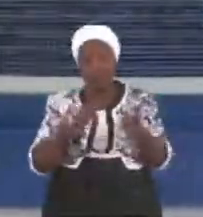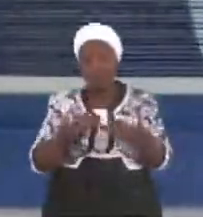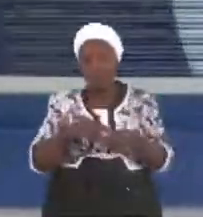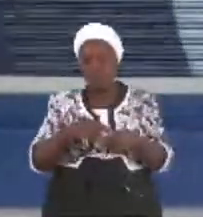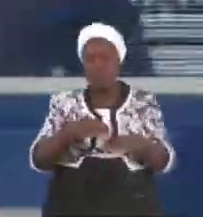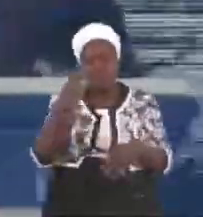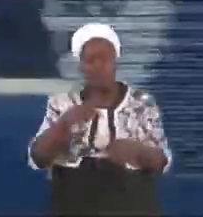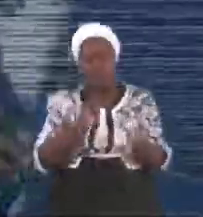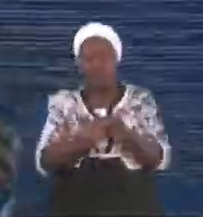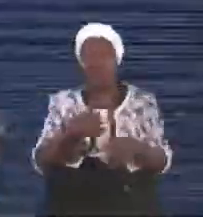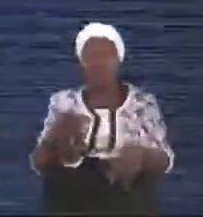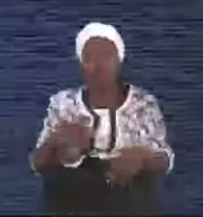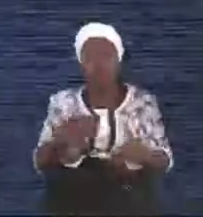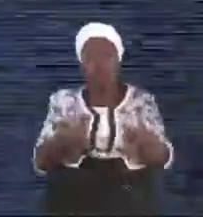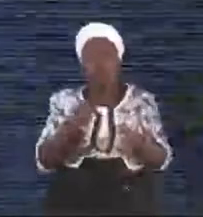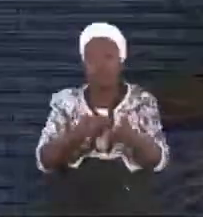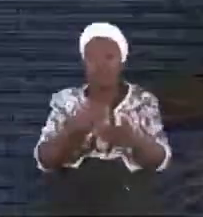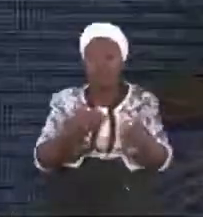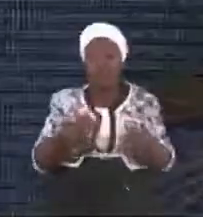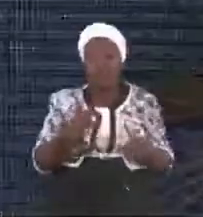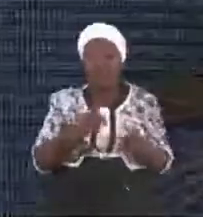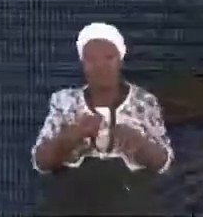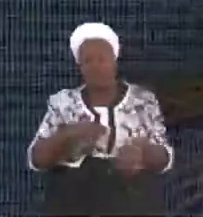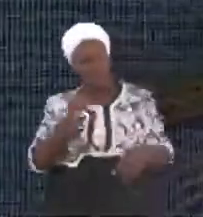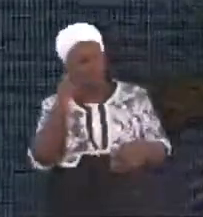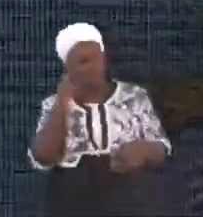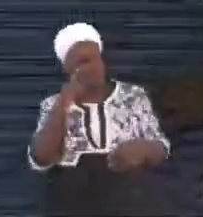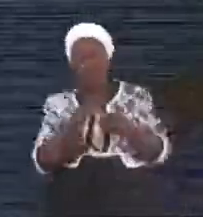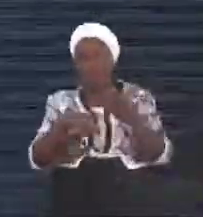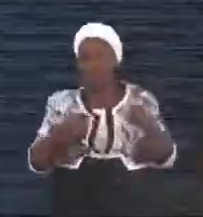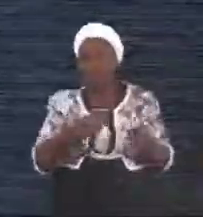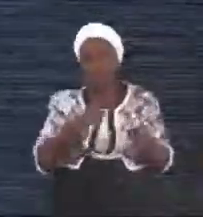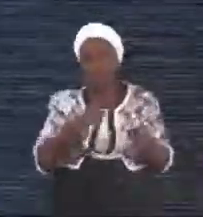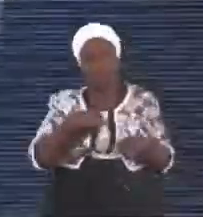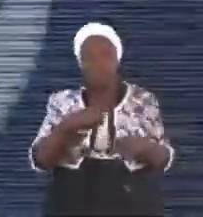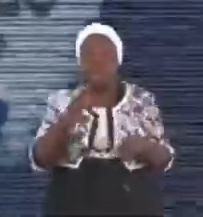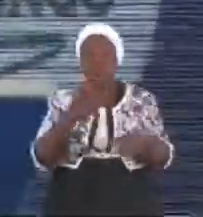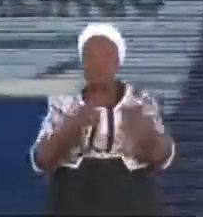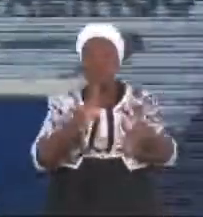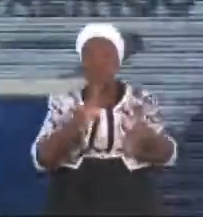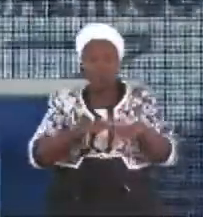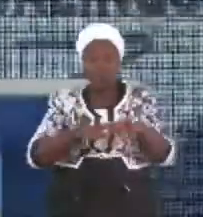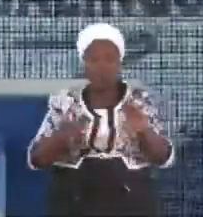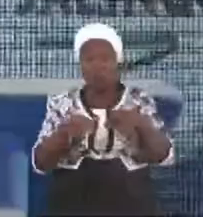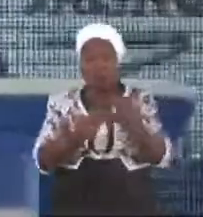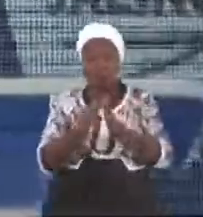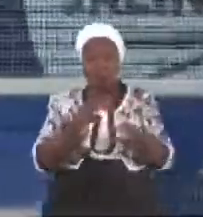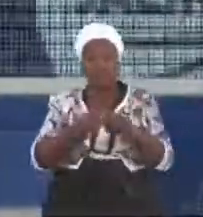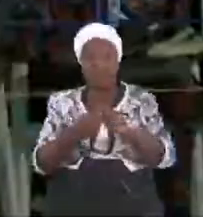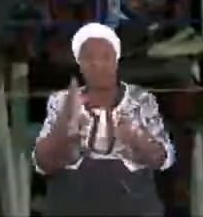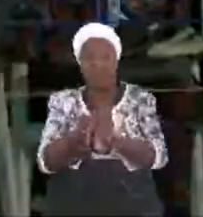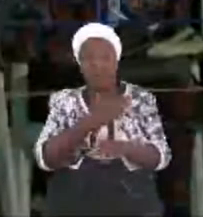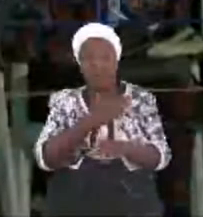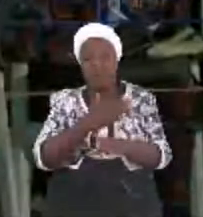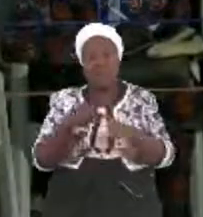n'a jamais connu quelque chose comme ça. Ce soir, toutes les afflictions étranges sont soulagées, ôtées de ta vie